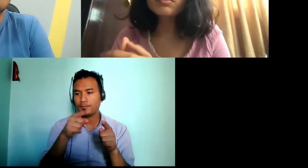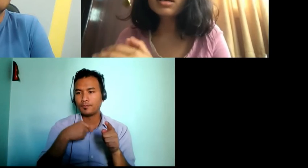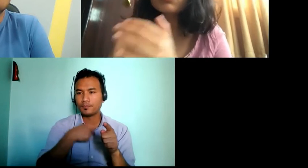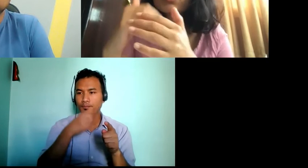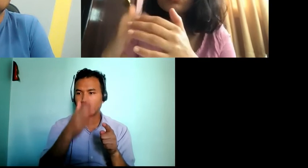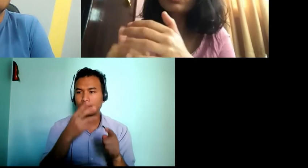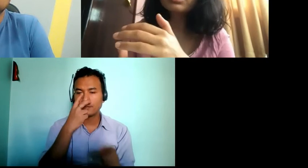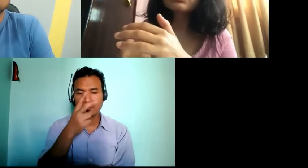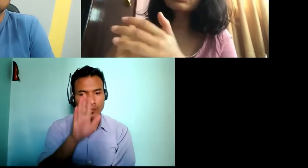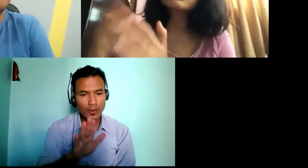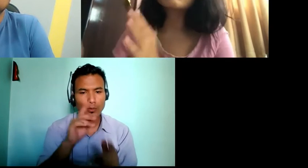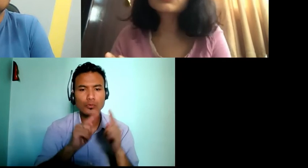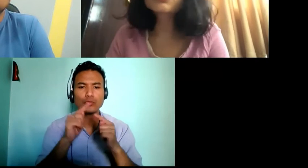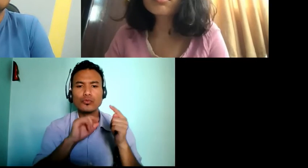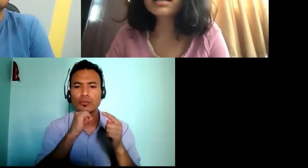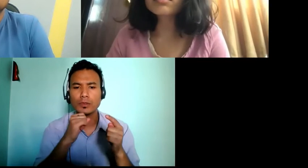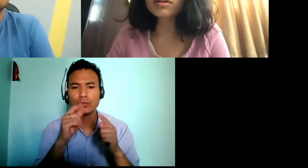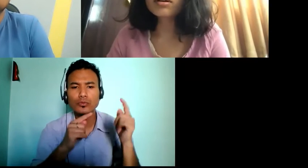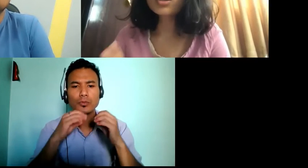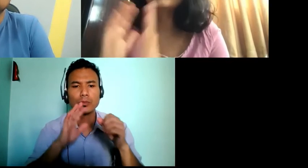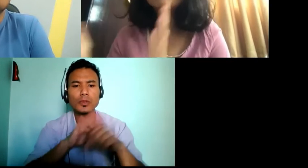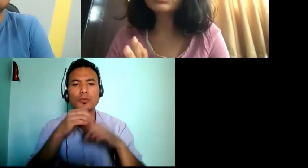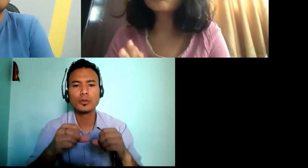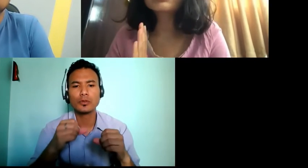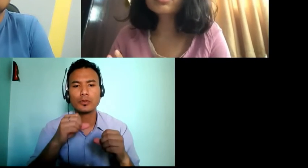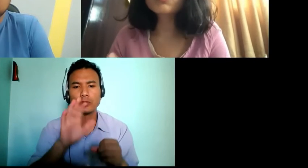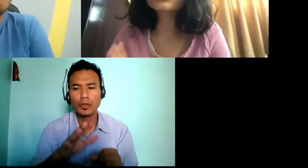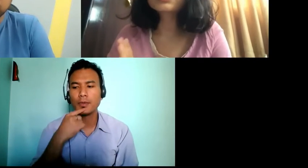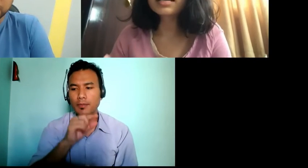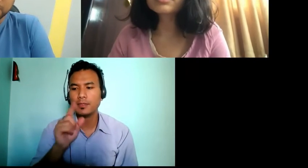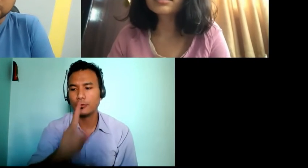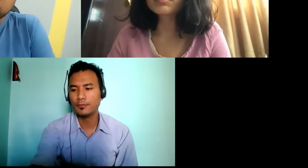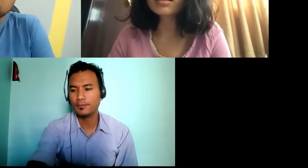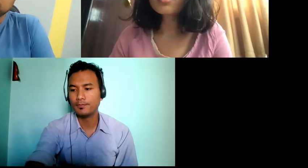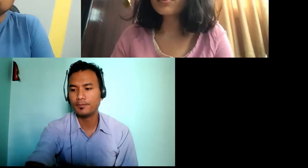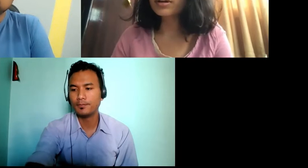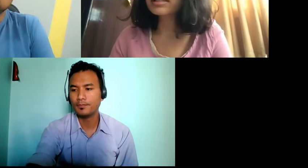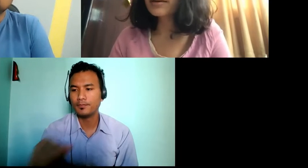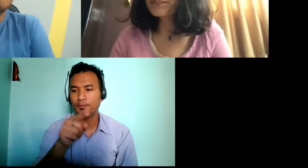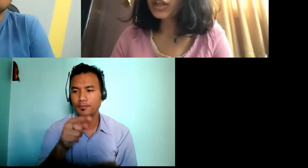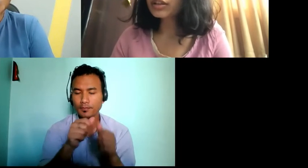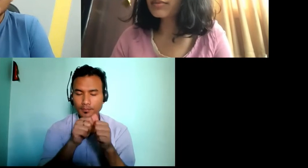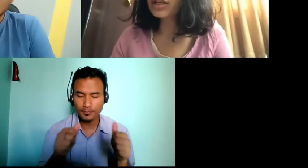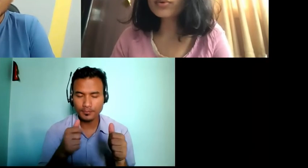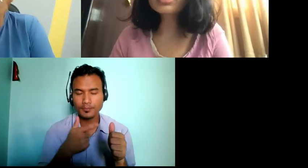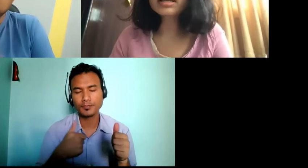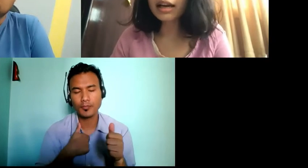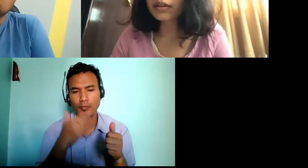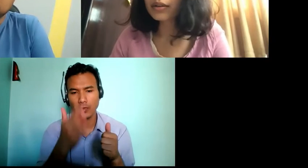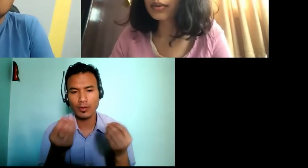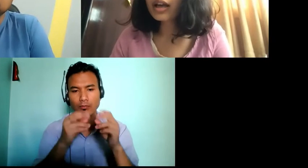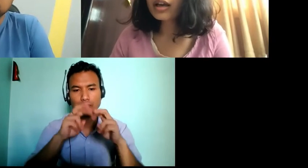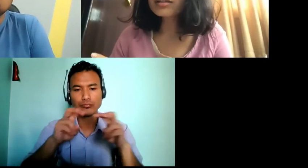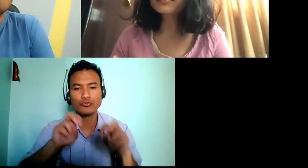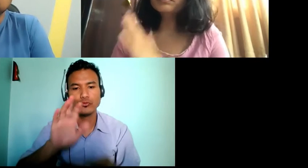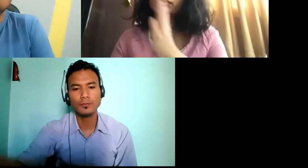देख्न पाउँछौँ कि कुन कुन उमेरले चाहिँ के धेरै युज गरिरहेको छ ग्लोबली अहिलेसम्मको यो स्ट्याटिस्टिकमा भनेर चाहिँ त्यो चाहिँ मैले थोरै लिएर आएको